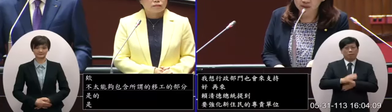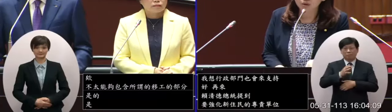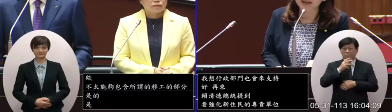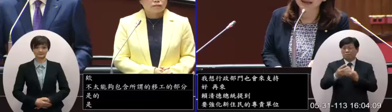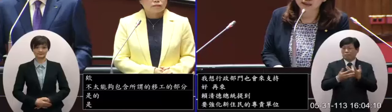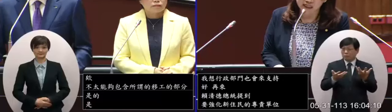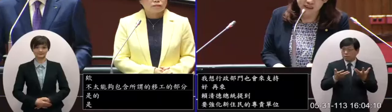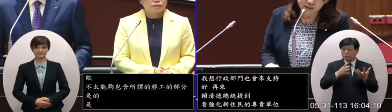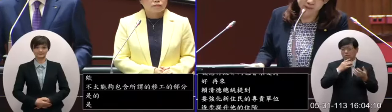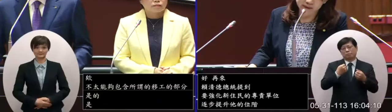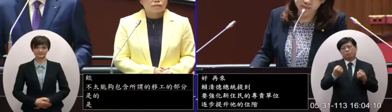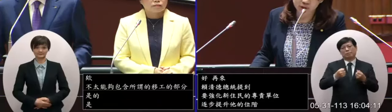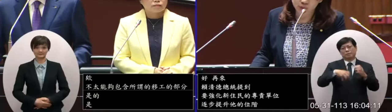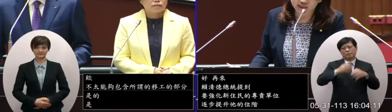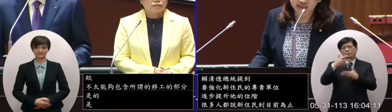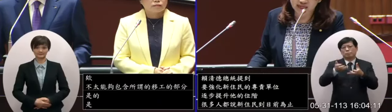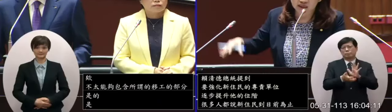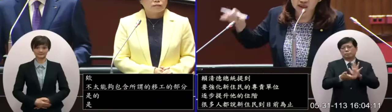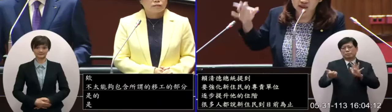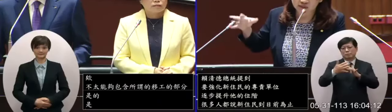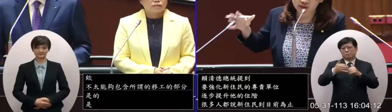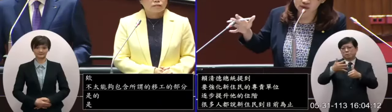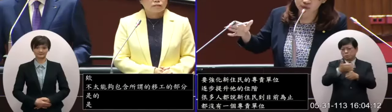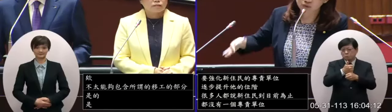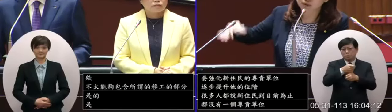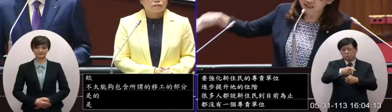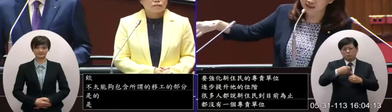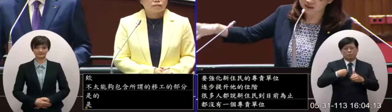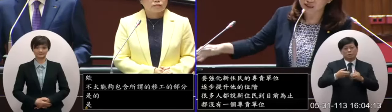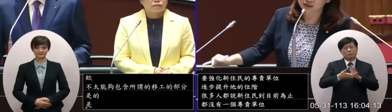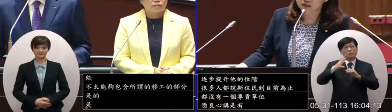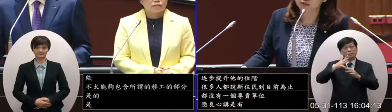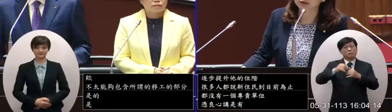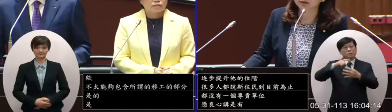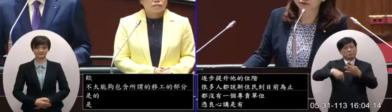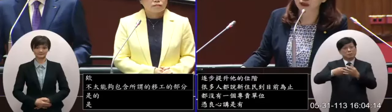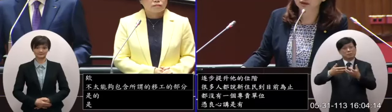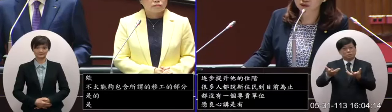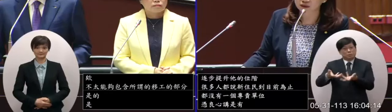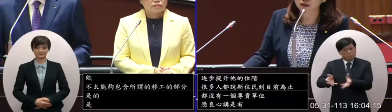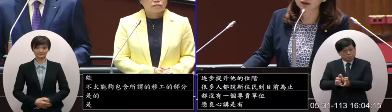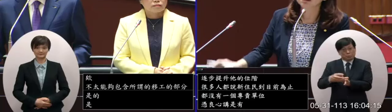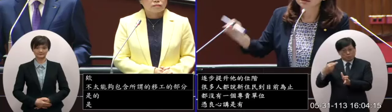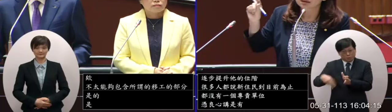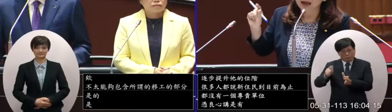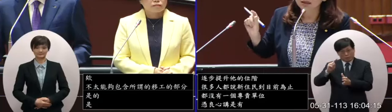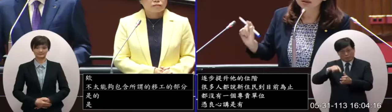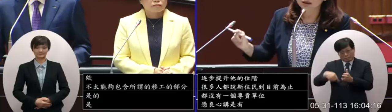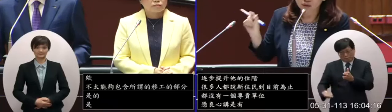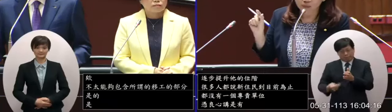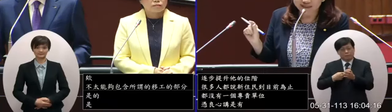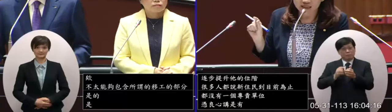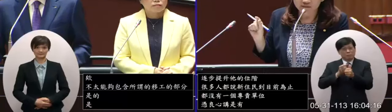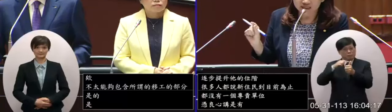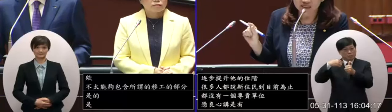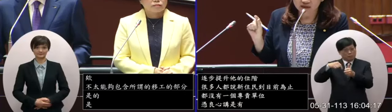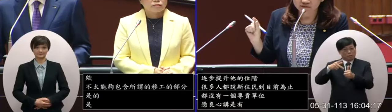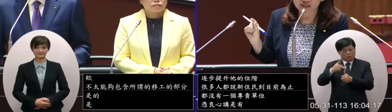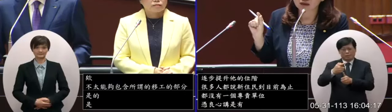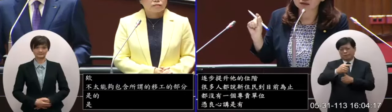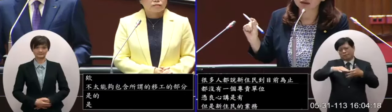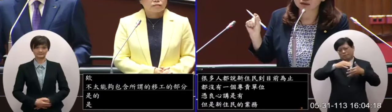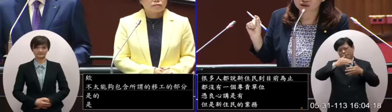业务呢是挂在内政部移民署底下的移民事务组，在底下的移民辅导科，它是一个位阶